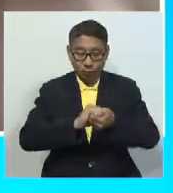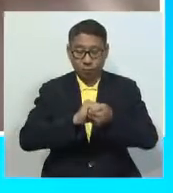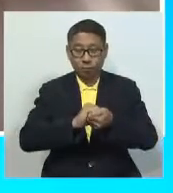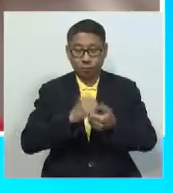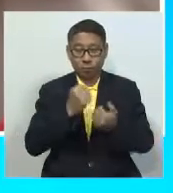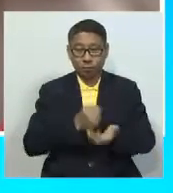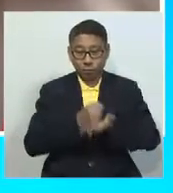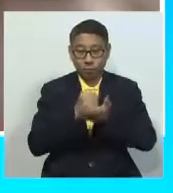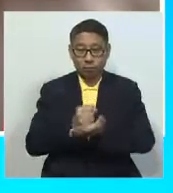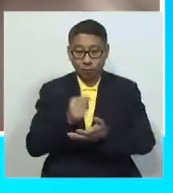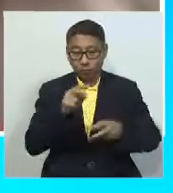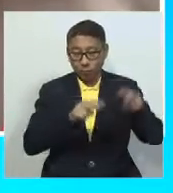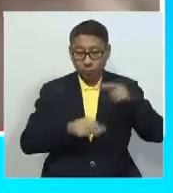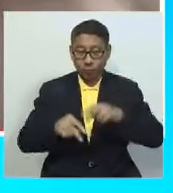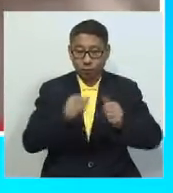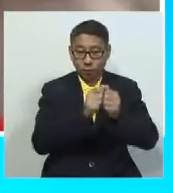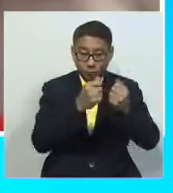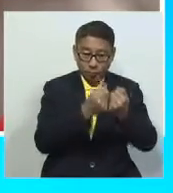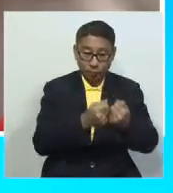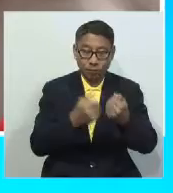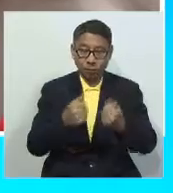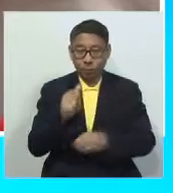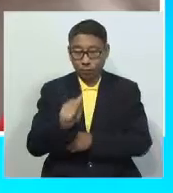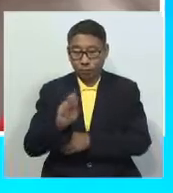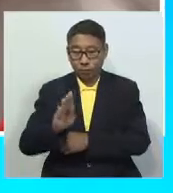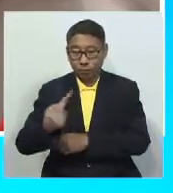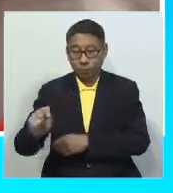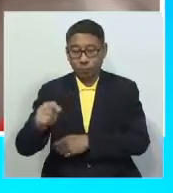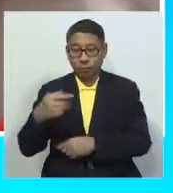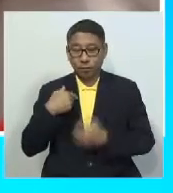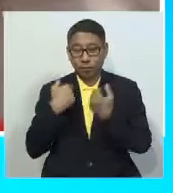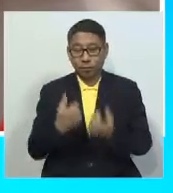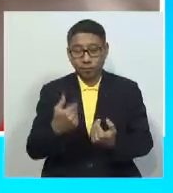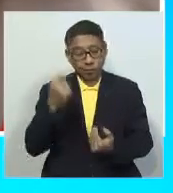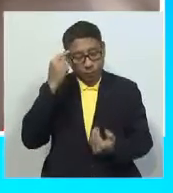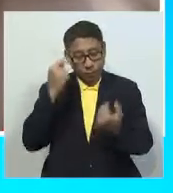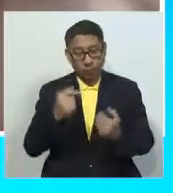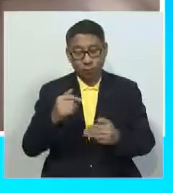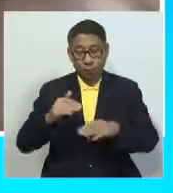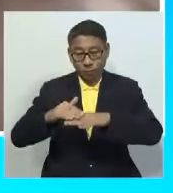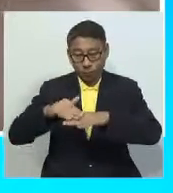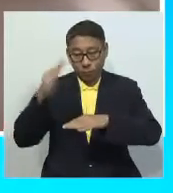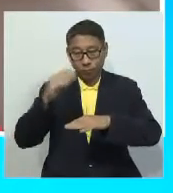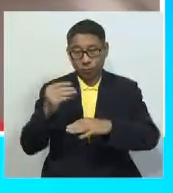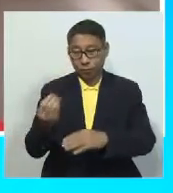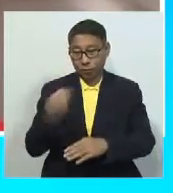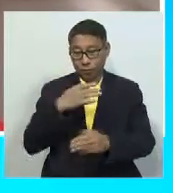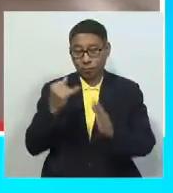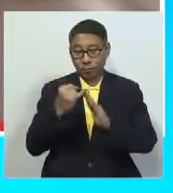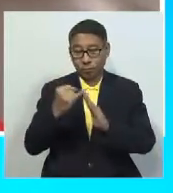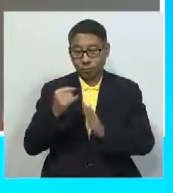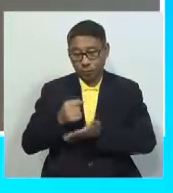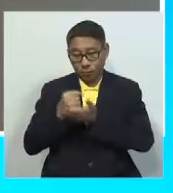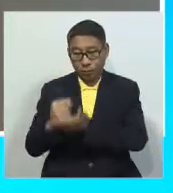ใต้การช่วยเหลือดูแลทางอำเภอและทางองค์กรปกครองส่วนท้องถิ่นหากเกินขีดความสามารถอย่างไรก็จะได้แจ้งมาให้ทางจังหวัดได้ดำเนิน